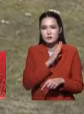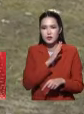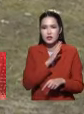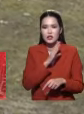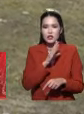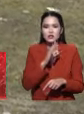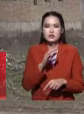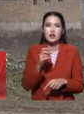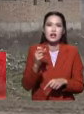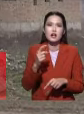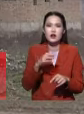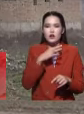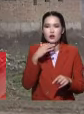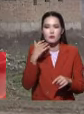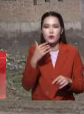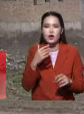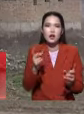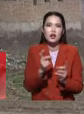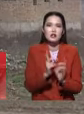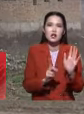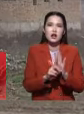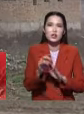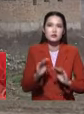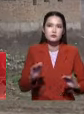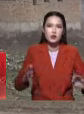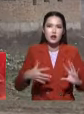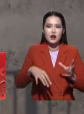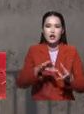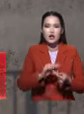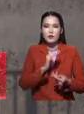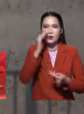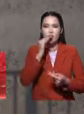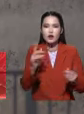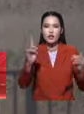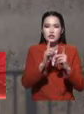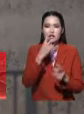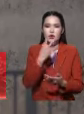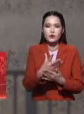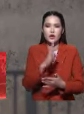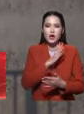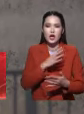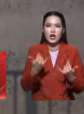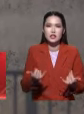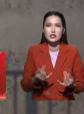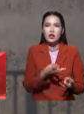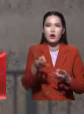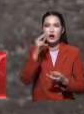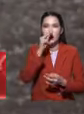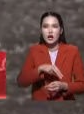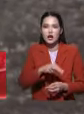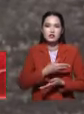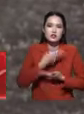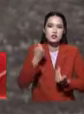арасы тоңдаған ғой. Жанжалды бастаған балалардың туғандарымен тілдесіп көрдік. Олар өз кезегінде перзенттерінің кінәсін мойындамай